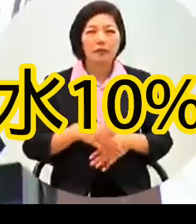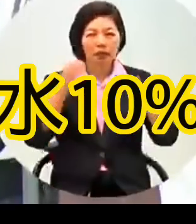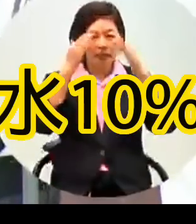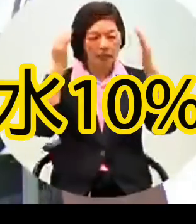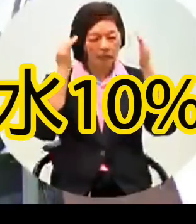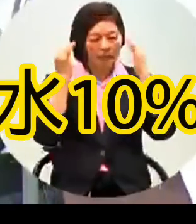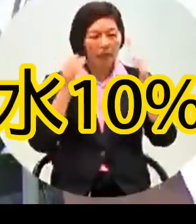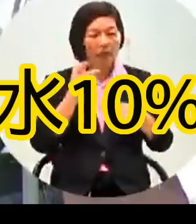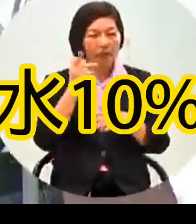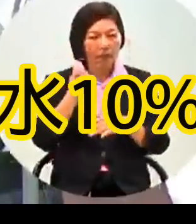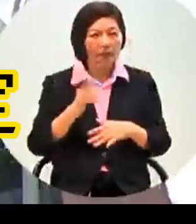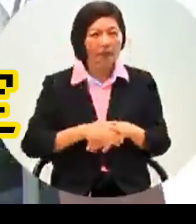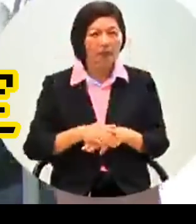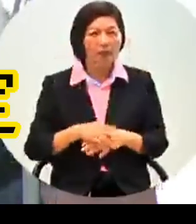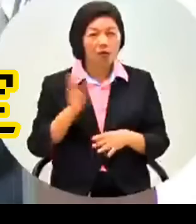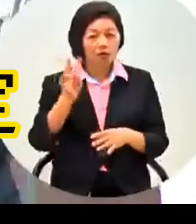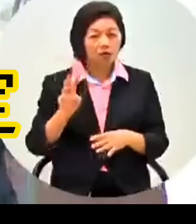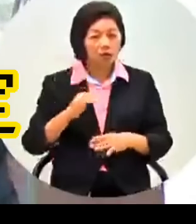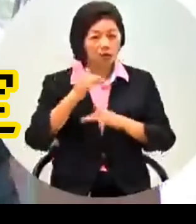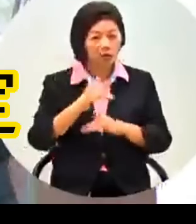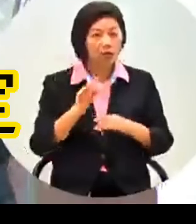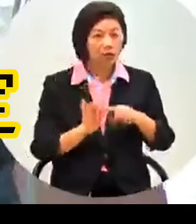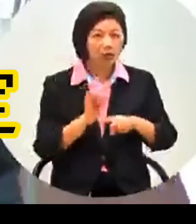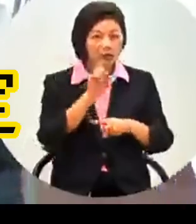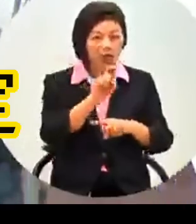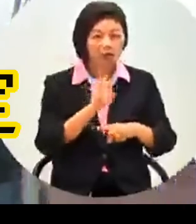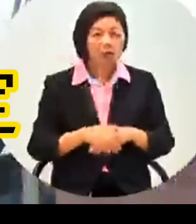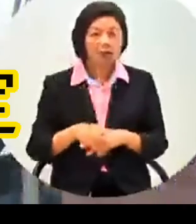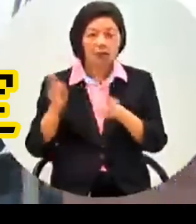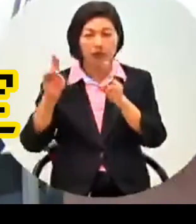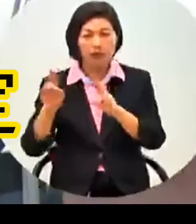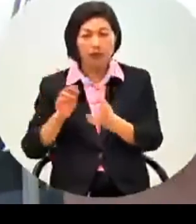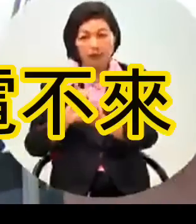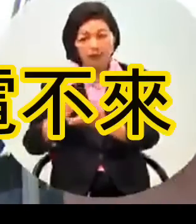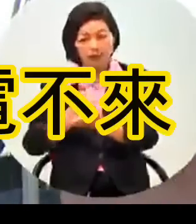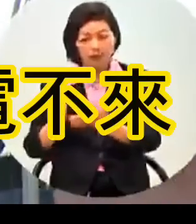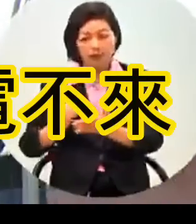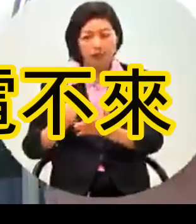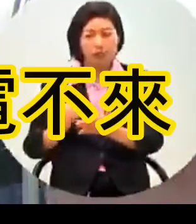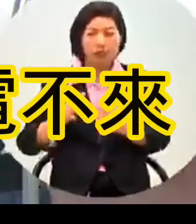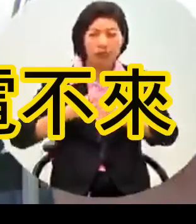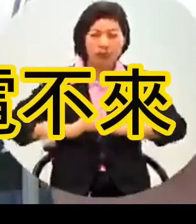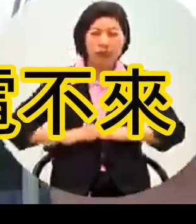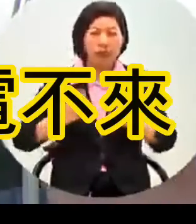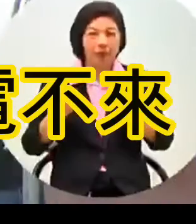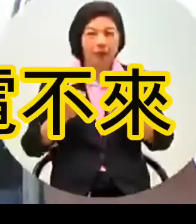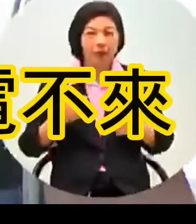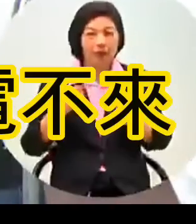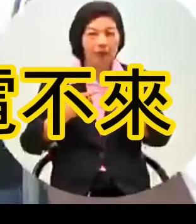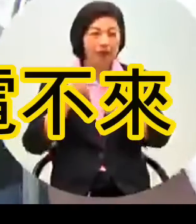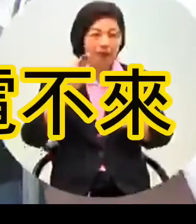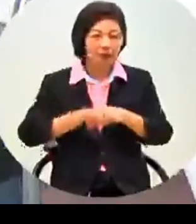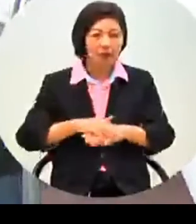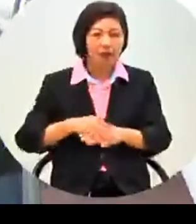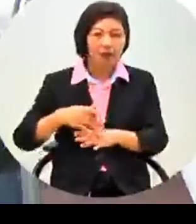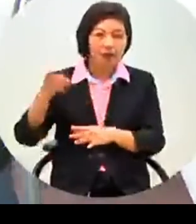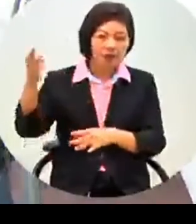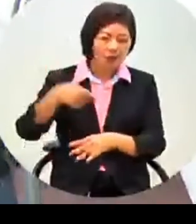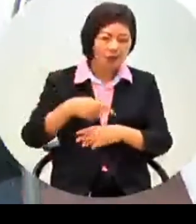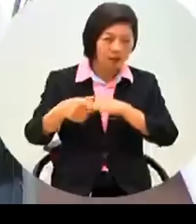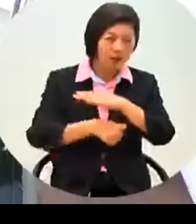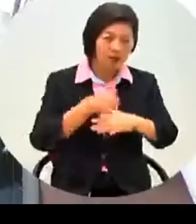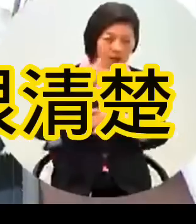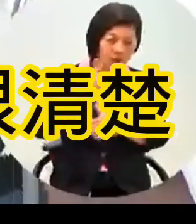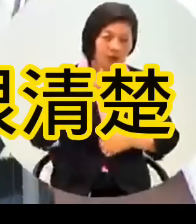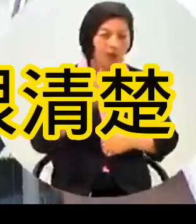水10%，还是电力的供应不稳定，还是人才不能够衔接，台积电不来？你也不知道，